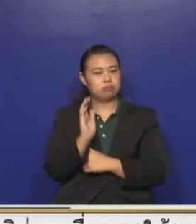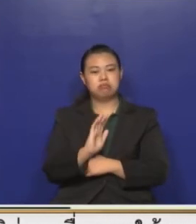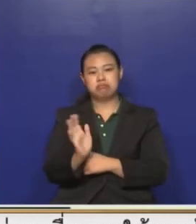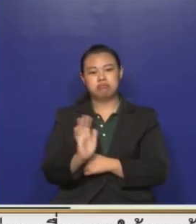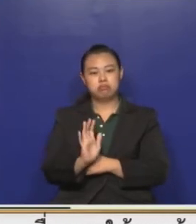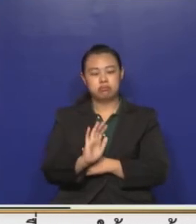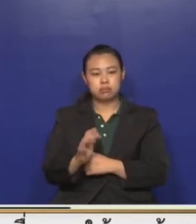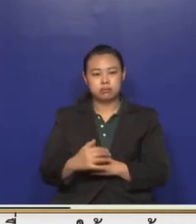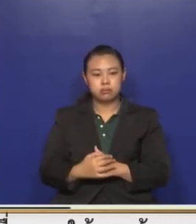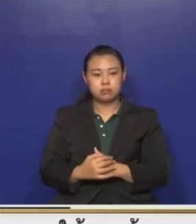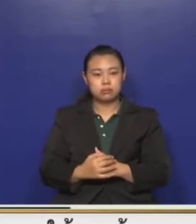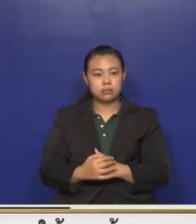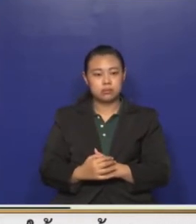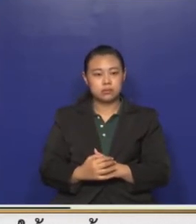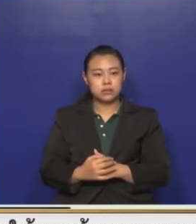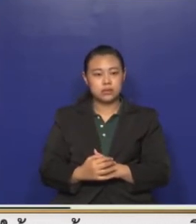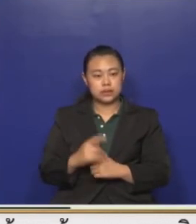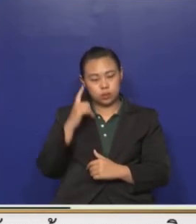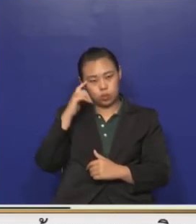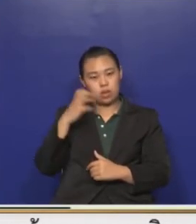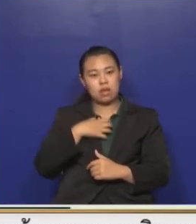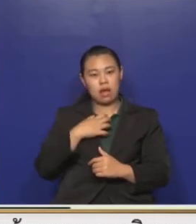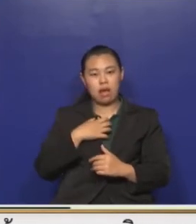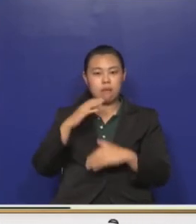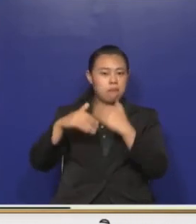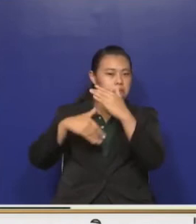เรา ประธนา ผม ค วา ม นา จะ เดีย ข้ ขวา นี้